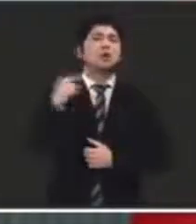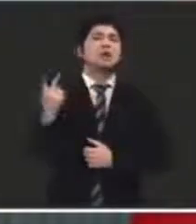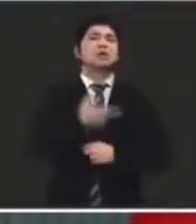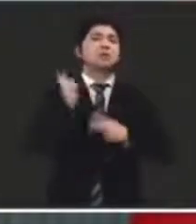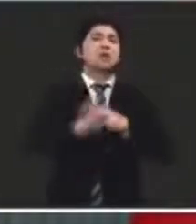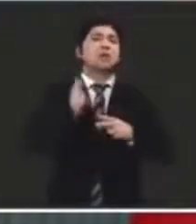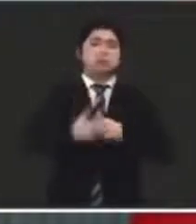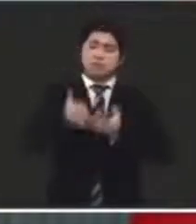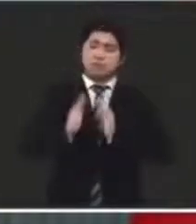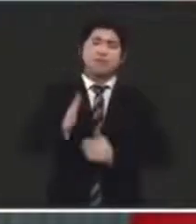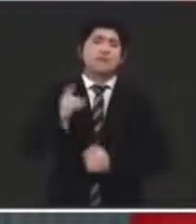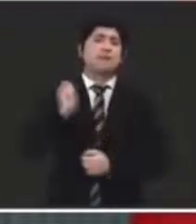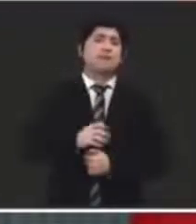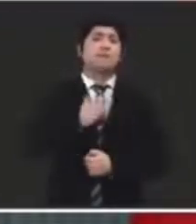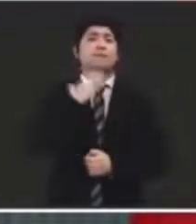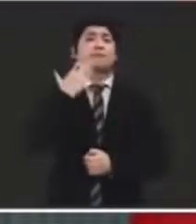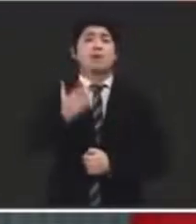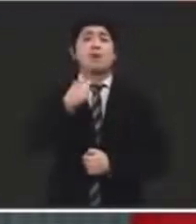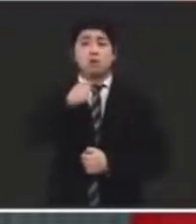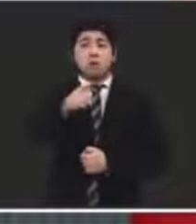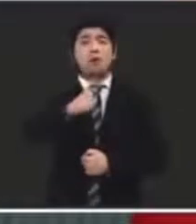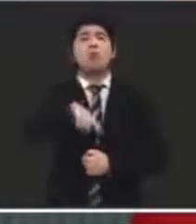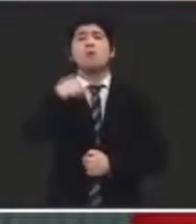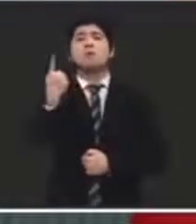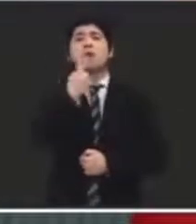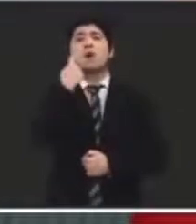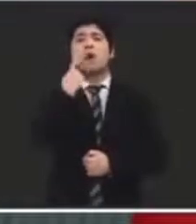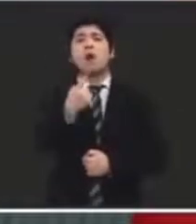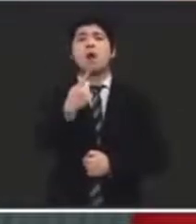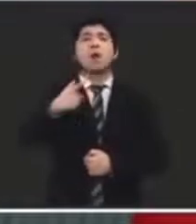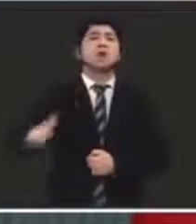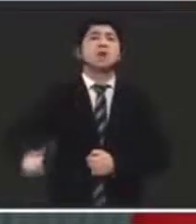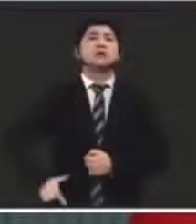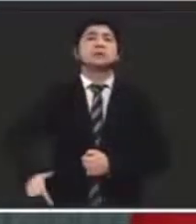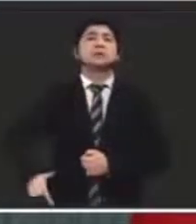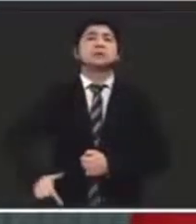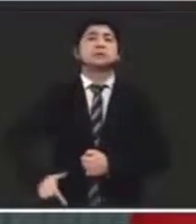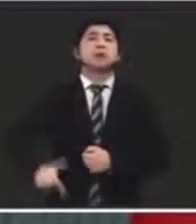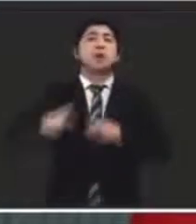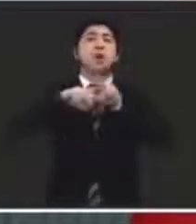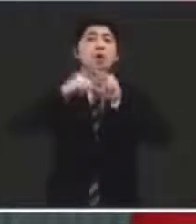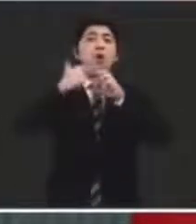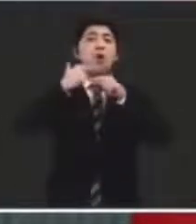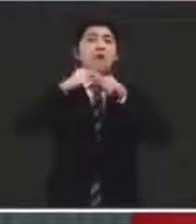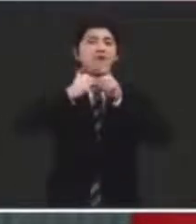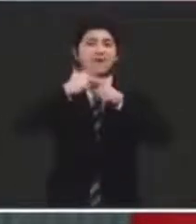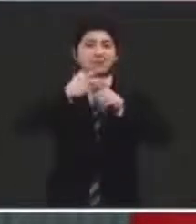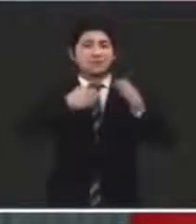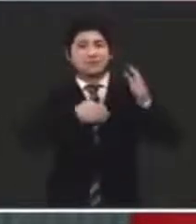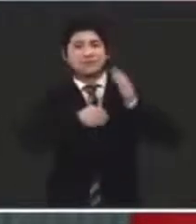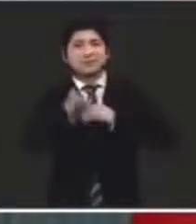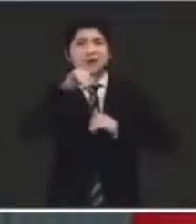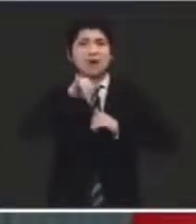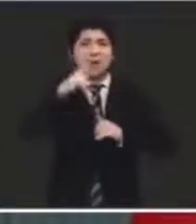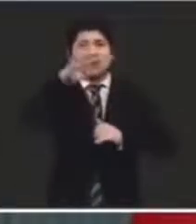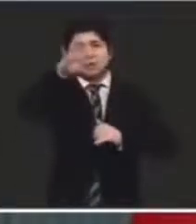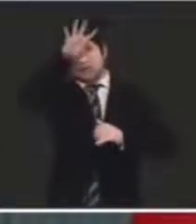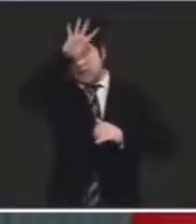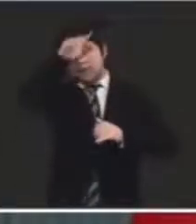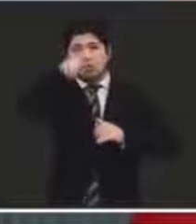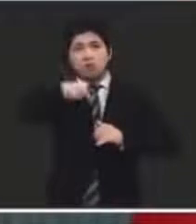sürdürüyoruz Bunlardan biri de İzmir Körfez geçişini de içeren İstanbul